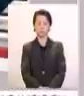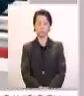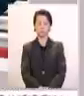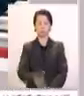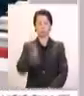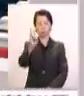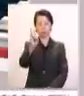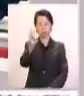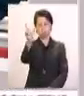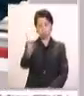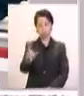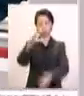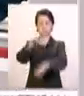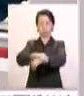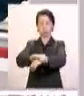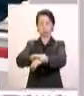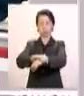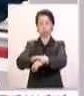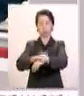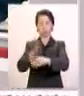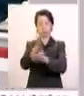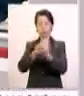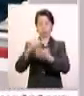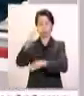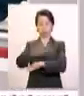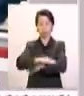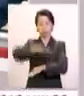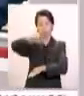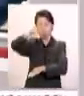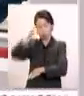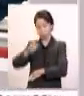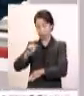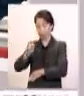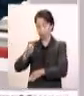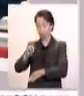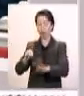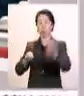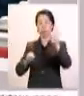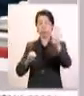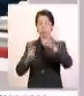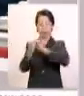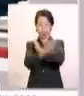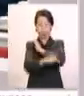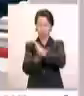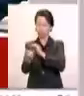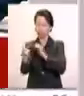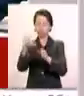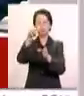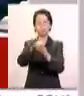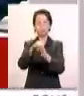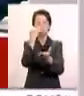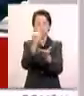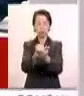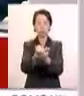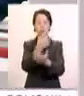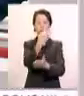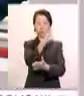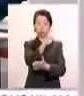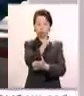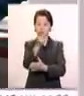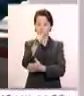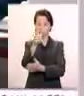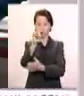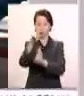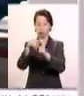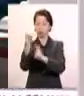7 suspek ditahan bahagian counter-terrorism cawangan khas Bukit Aman di 4 negeri kerana terlibat dalam kumpulan pengganas antara 19 hingga